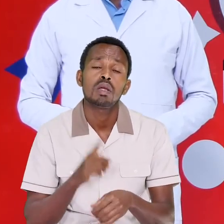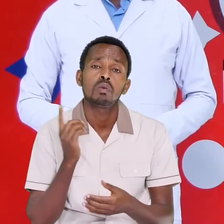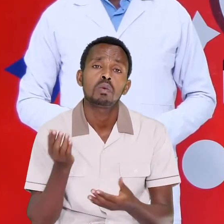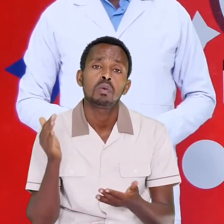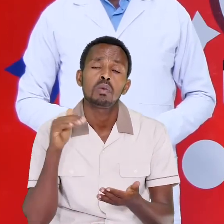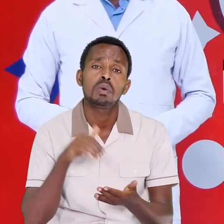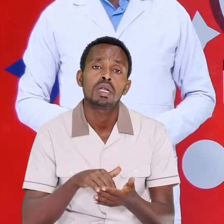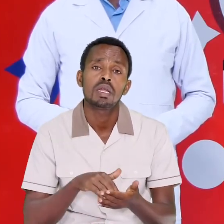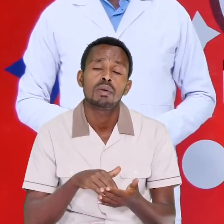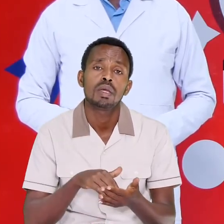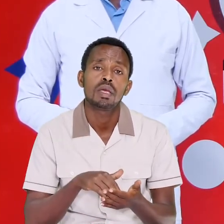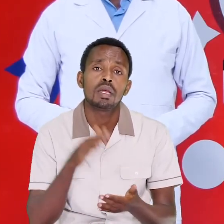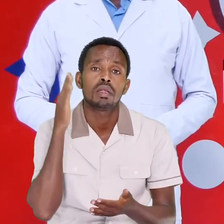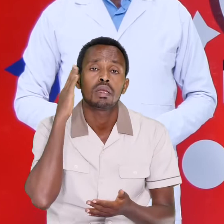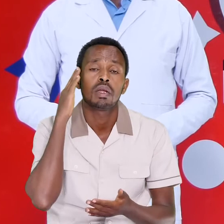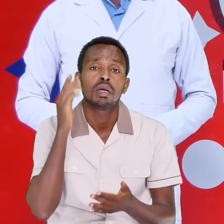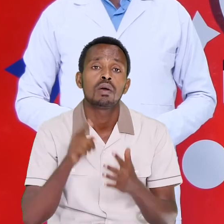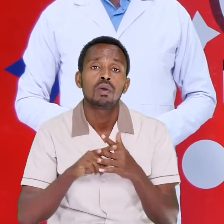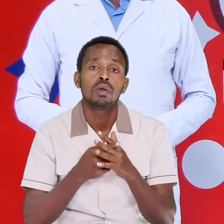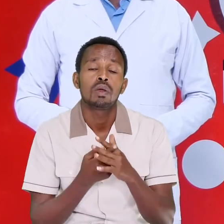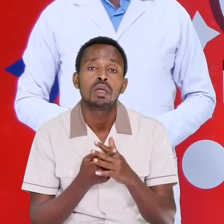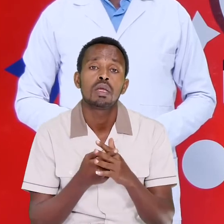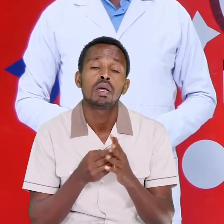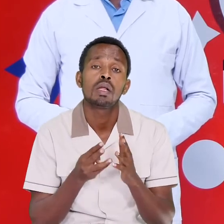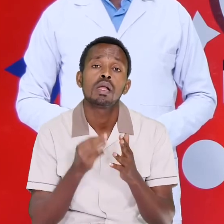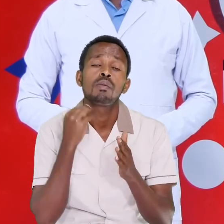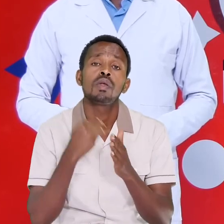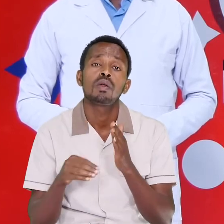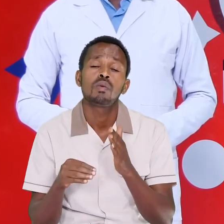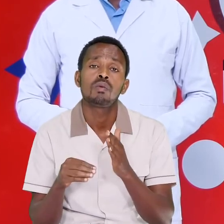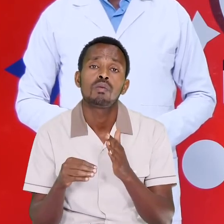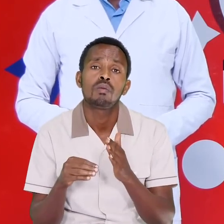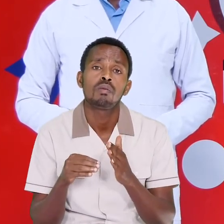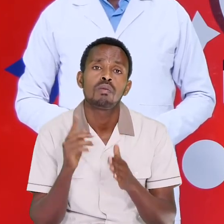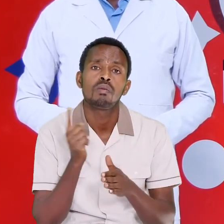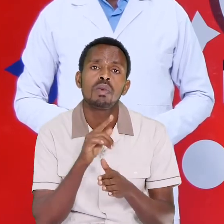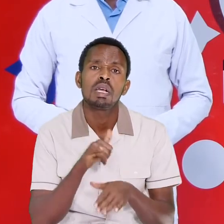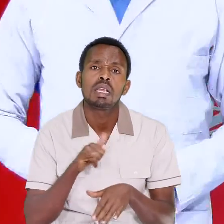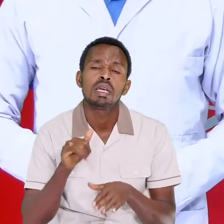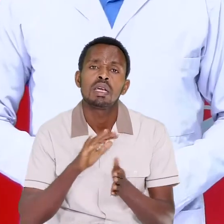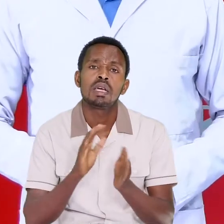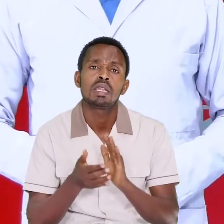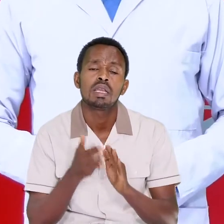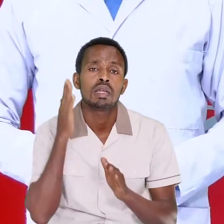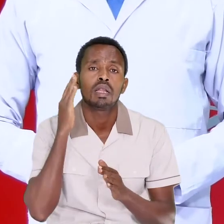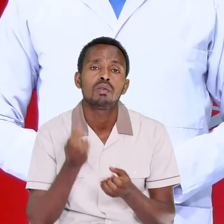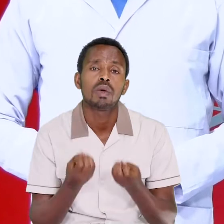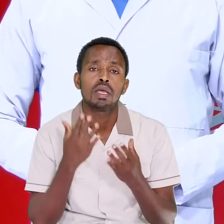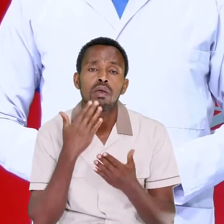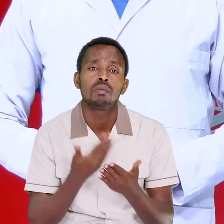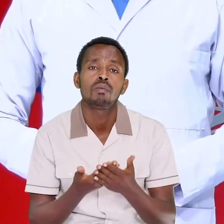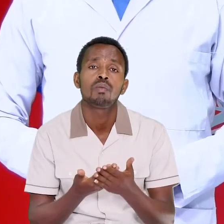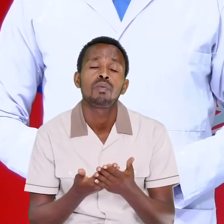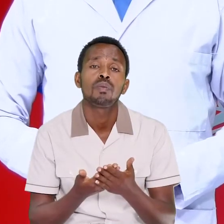yaadachiisa. Jalqabarratti mata dureen barnoota keenyaa maal akka ta'e ni yaadattu? Baay'ee gaariidha.